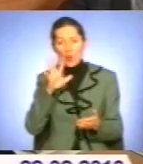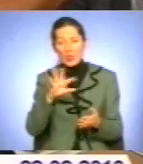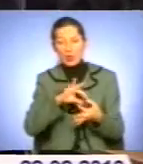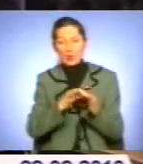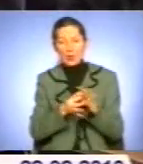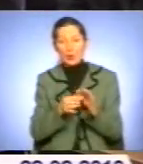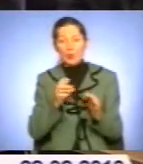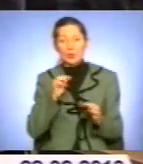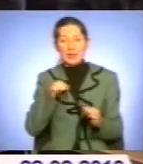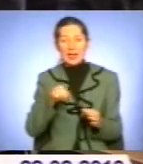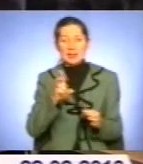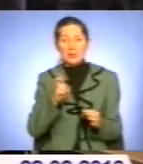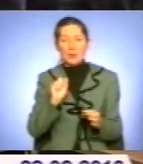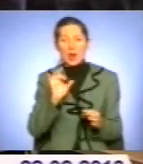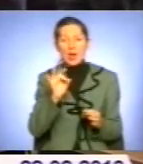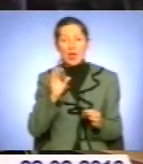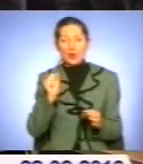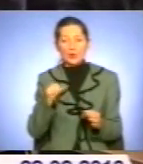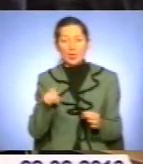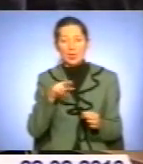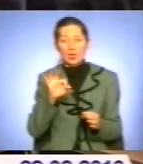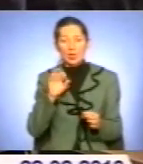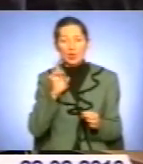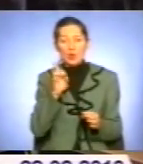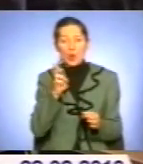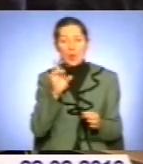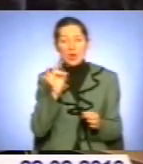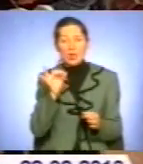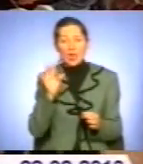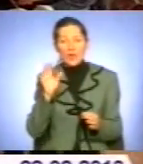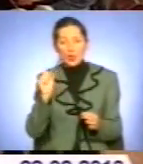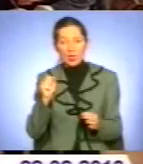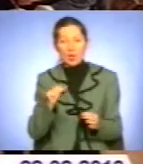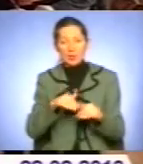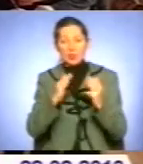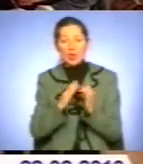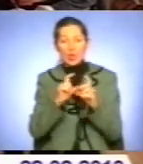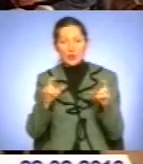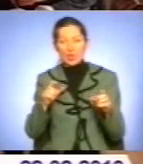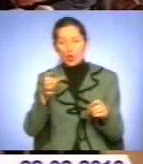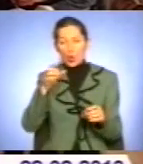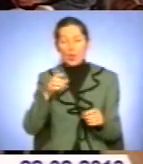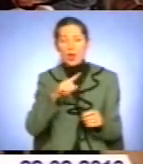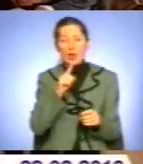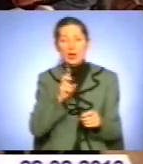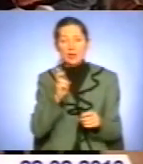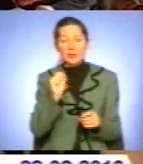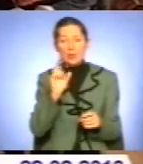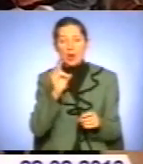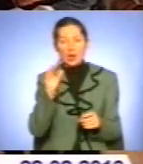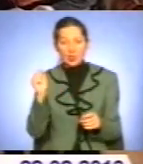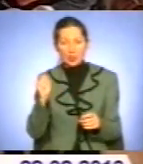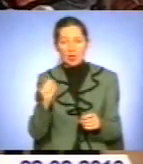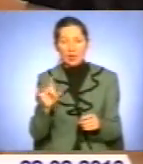Тараса Барановського. Доброводівська загальноосвітня школа перших-третіх ступенів Збаразького району. Андрія Боднарчука